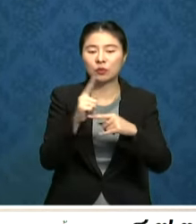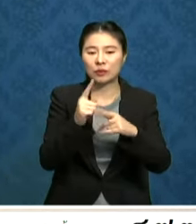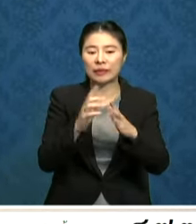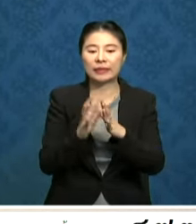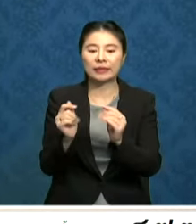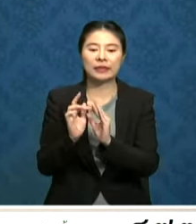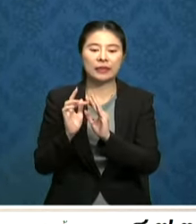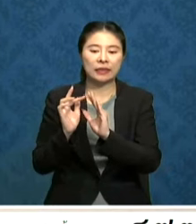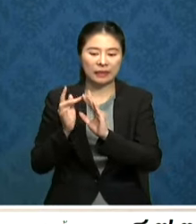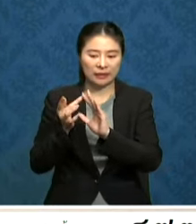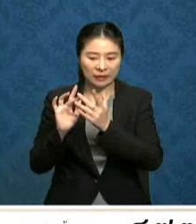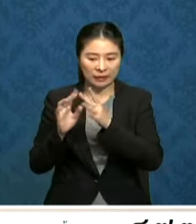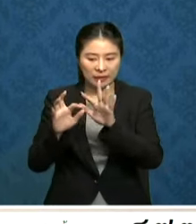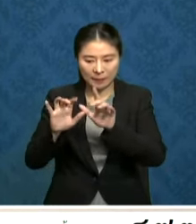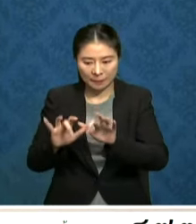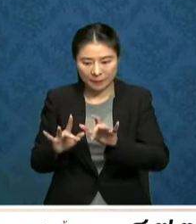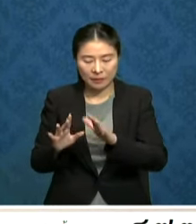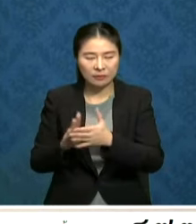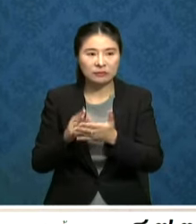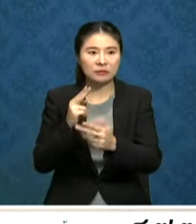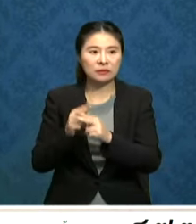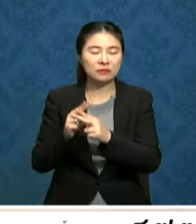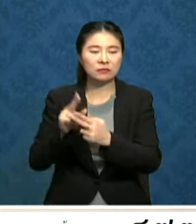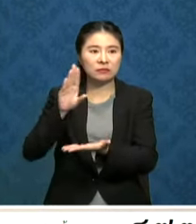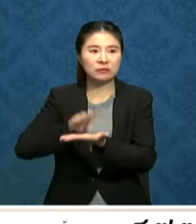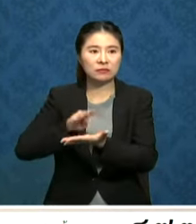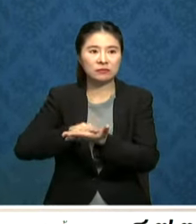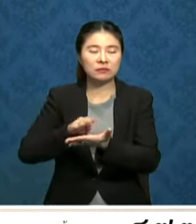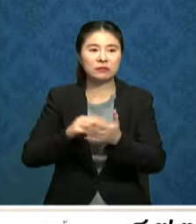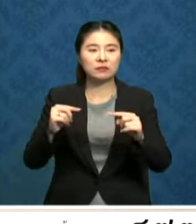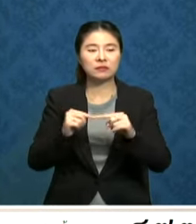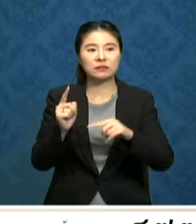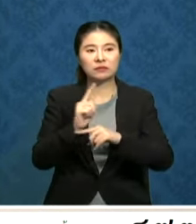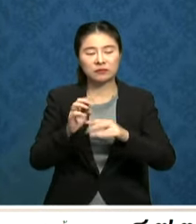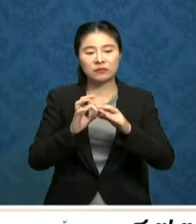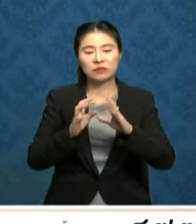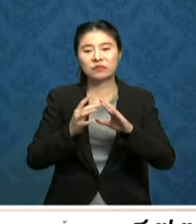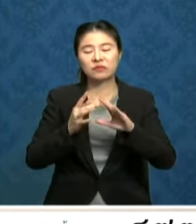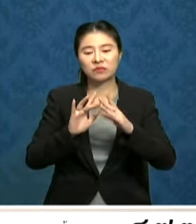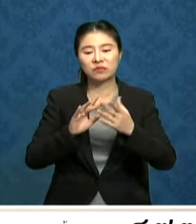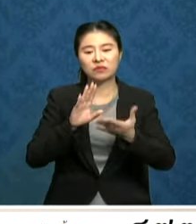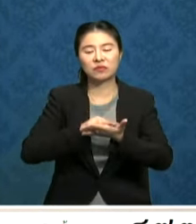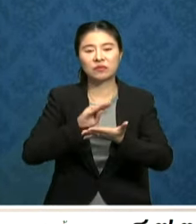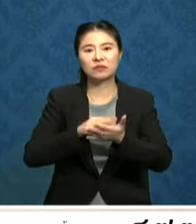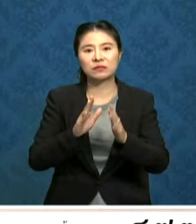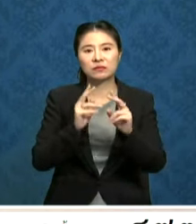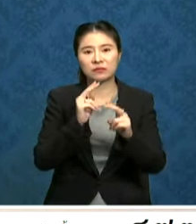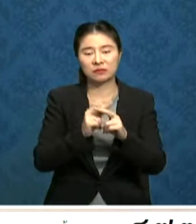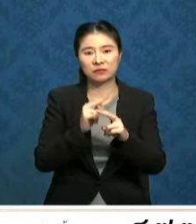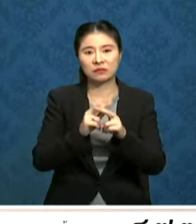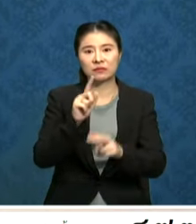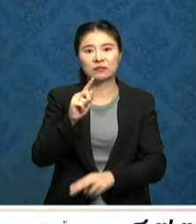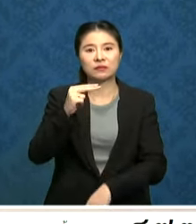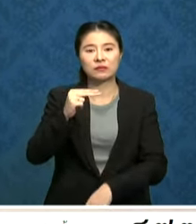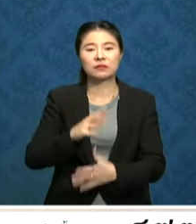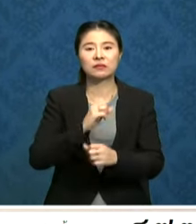ามประชามติไปที่ครม.ซึ่งตรงนี้ก็เป็นกลไกเดียวกันครับกับการเข้าชื่อผ่านช่องทางออนไลน์ในการรวบรวม 10,000 รายชื่อเพื่อเสนอร่